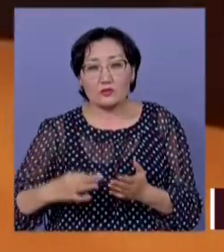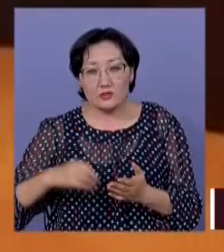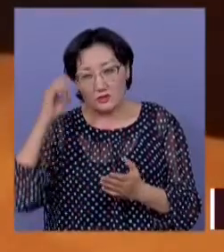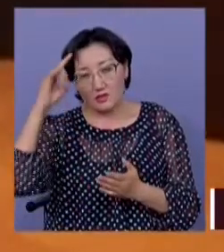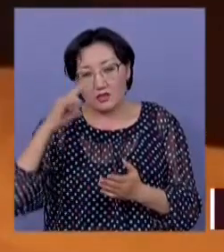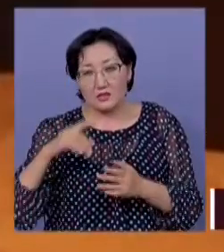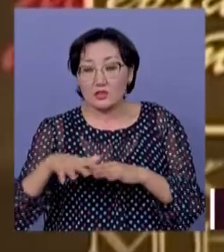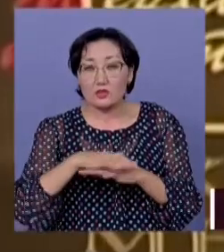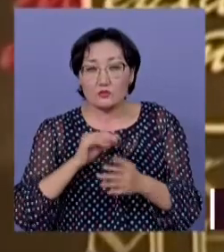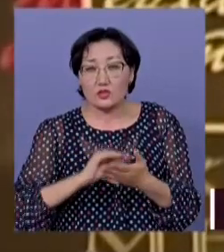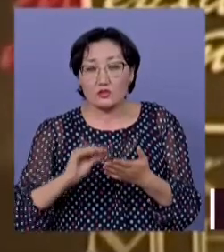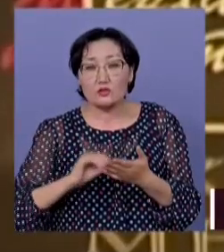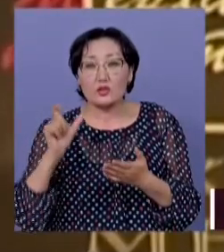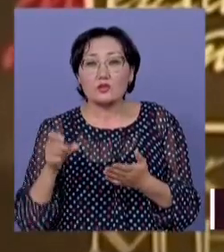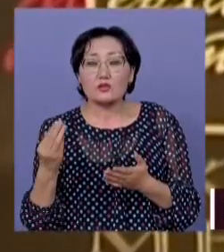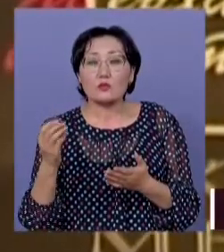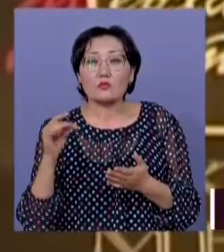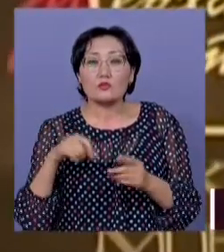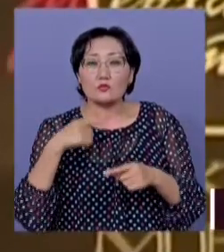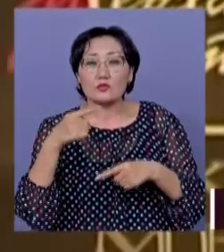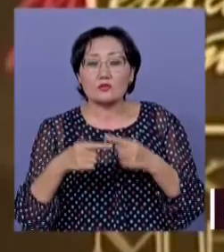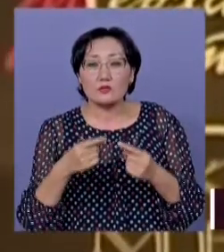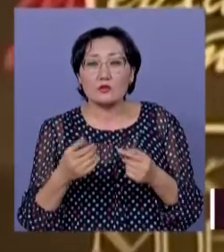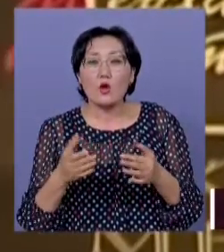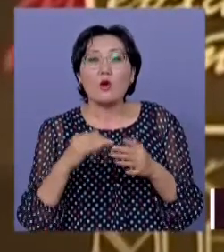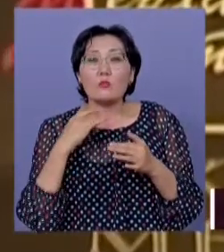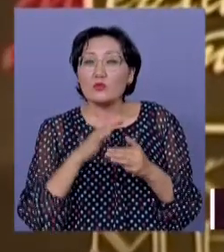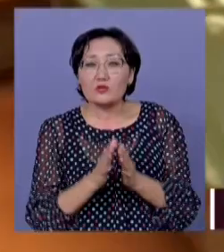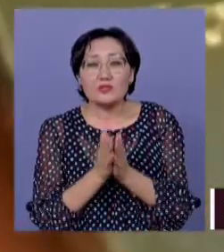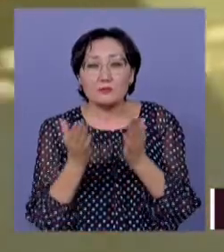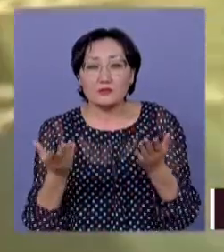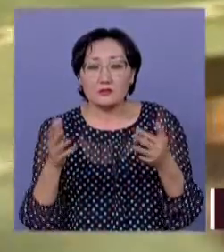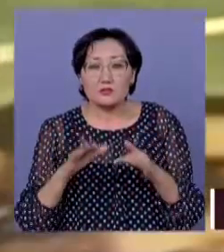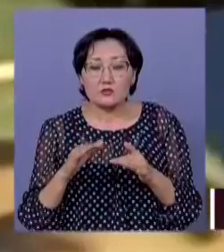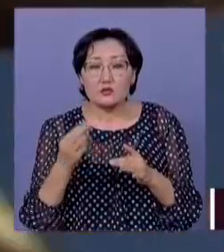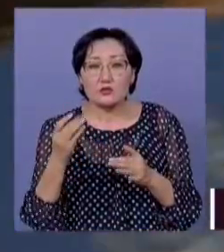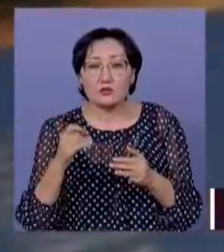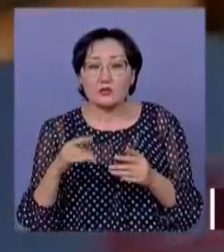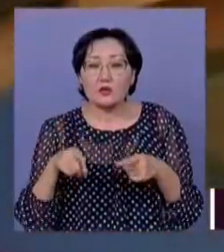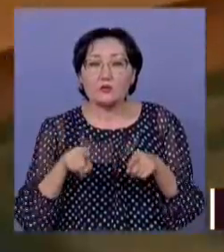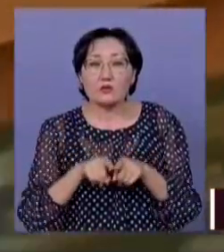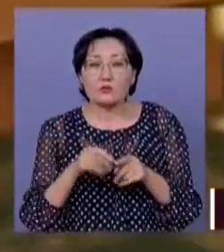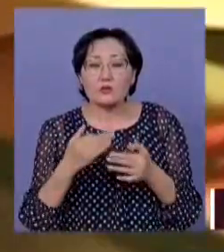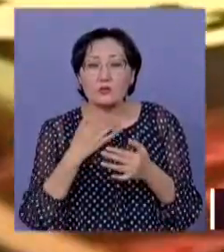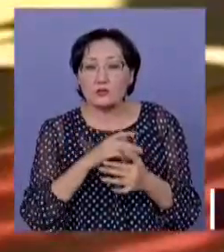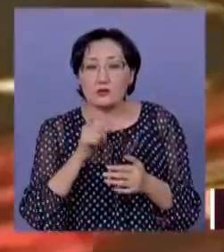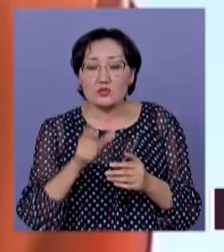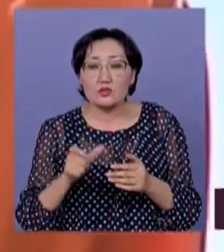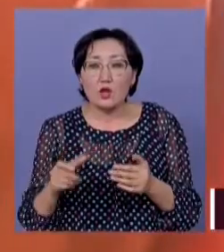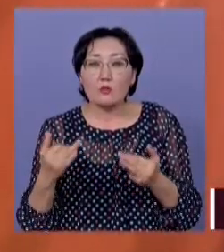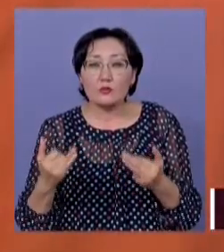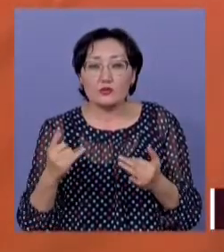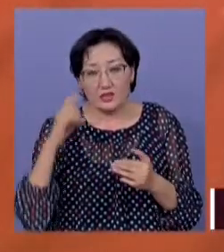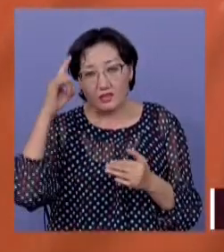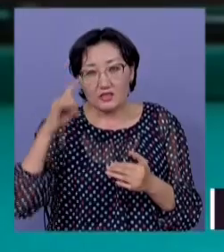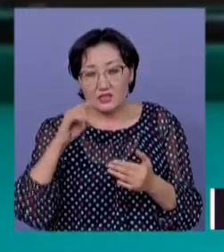халық жазушысы Шерхан Мұртаза ұрпағына азық болар мол мұра қалдырды. Шерағаның шинелінен шыққан мыңдаған шәкірттері бүгінде